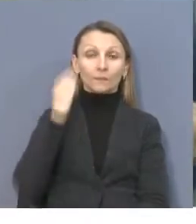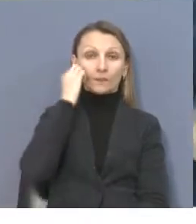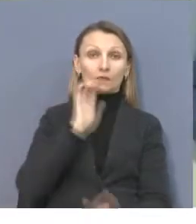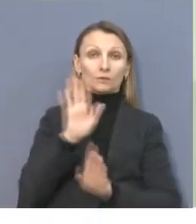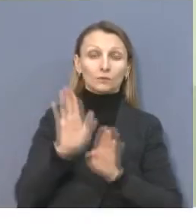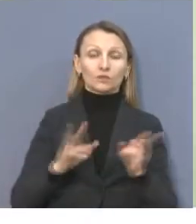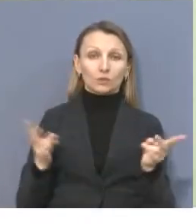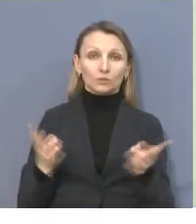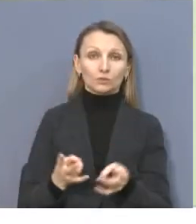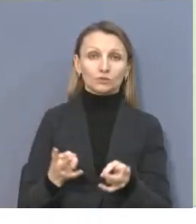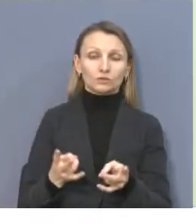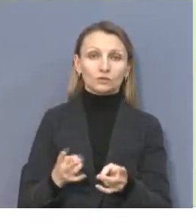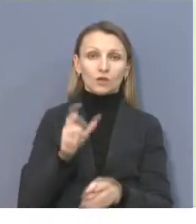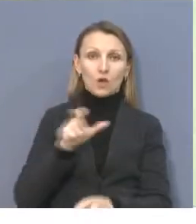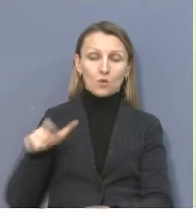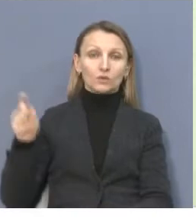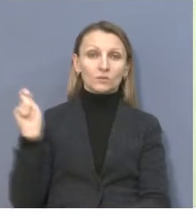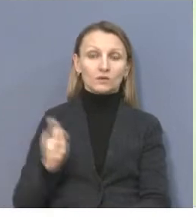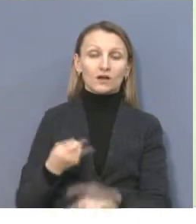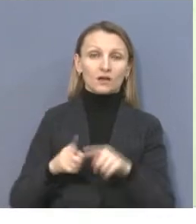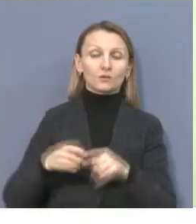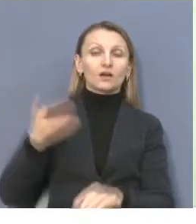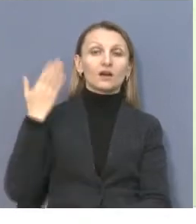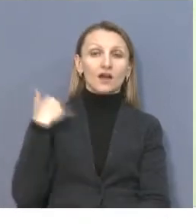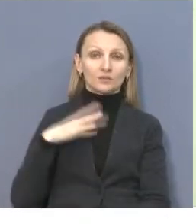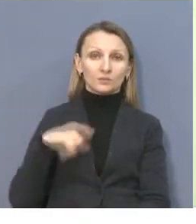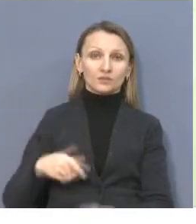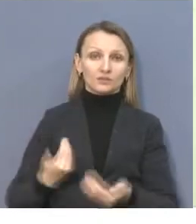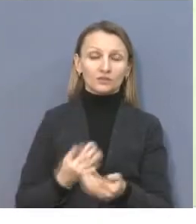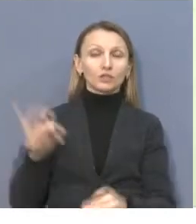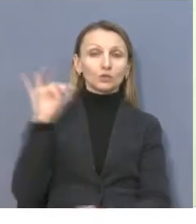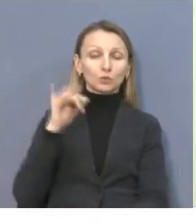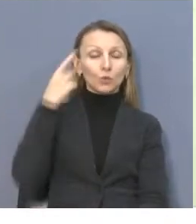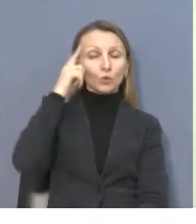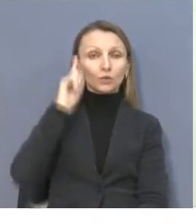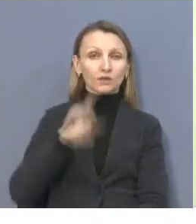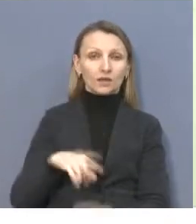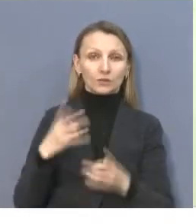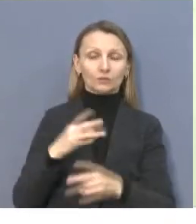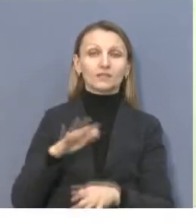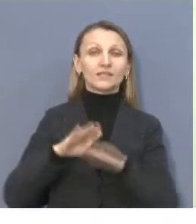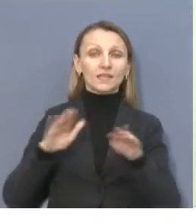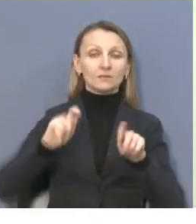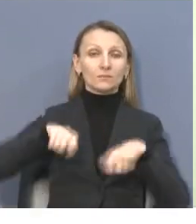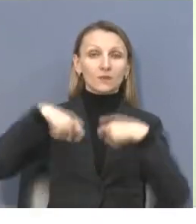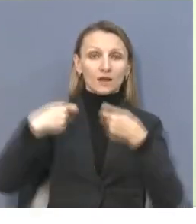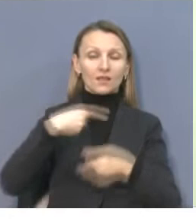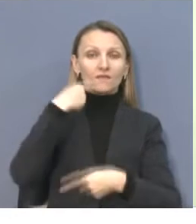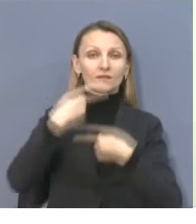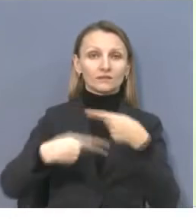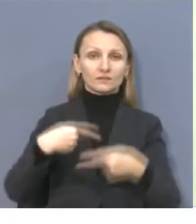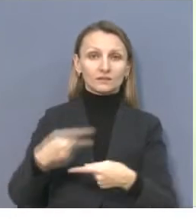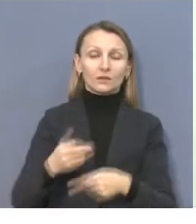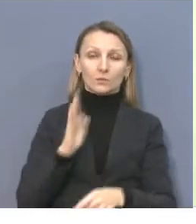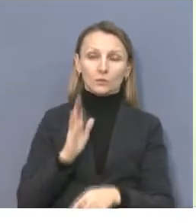но даже греха и раньше тоже здесь историк отец да и детям понять и принцессы должно быть это будет очень